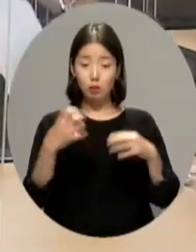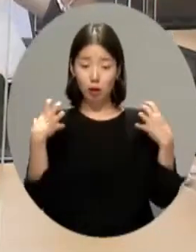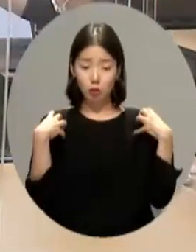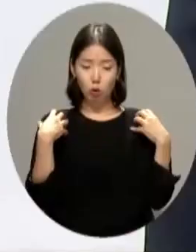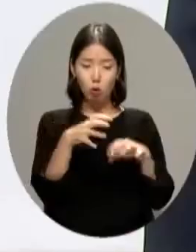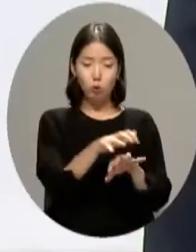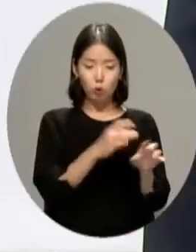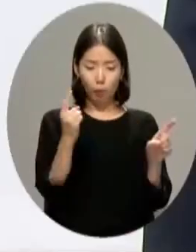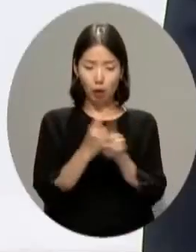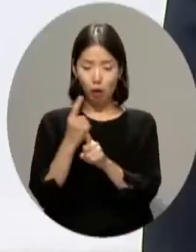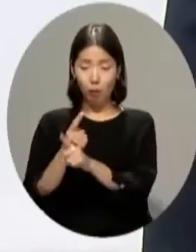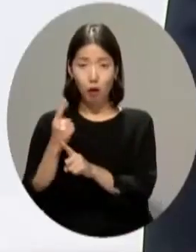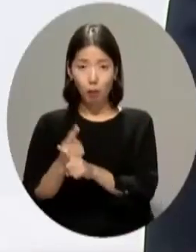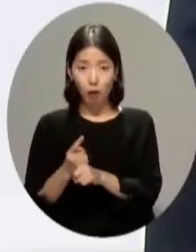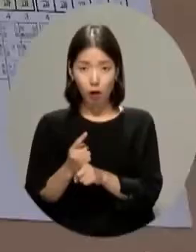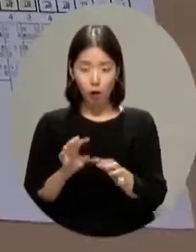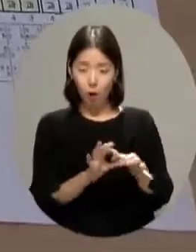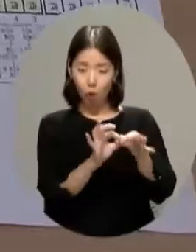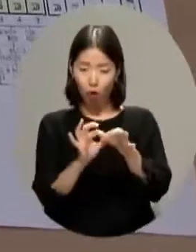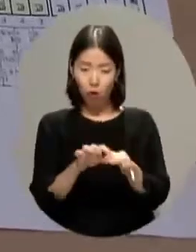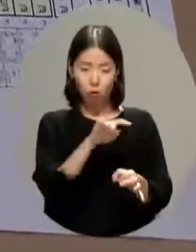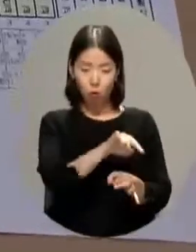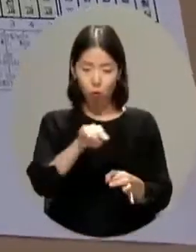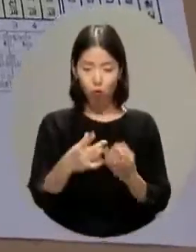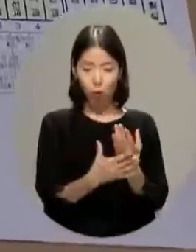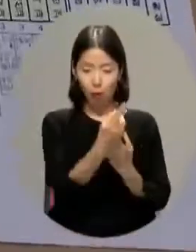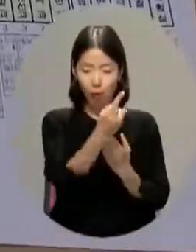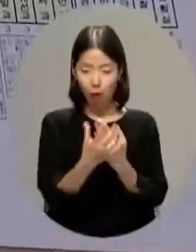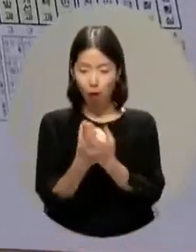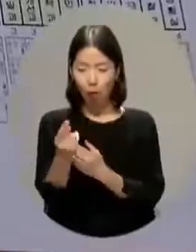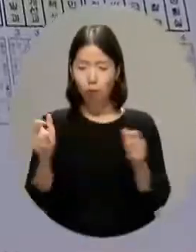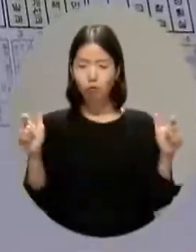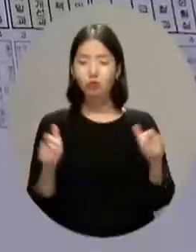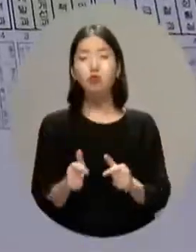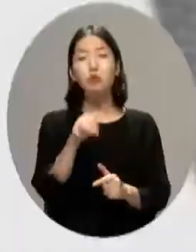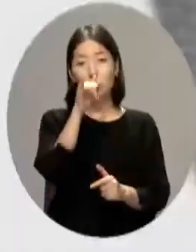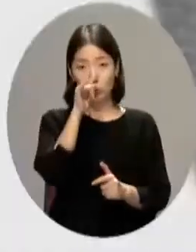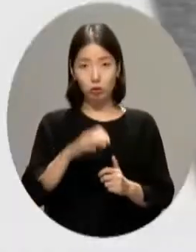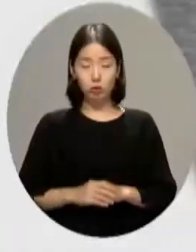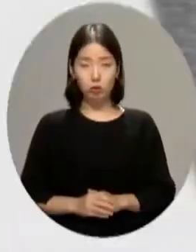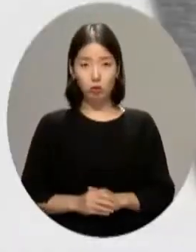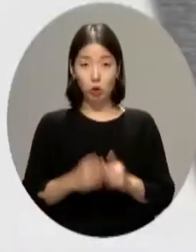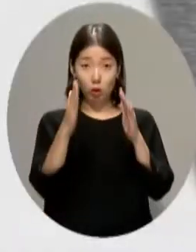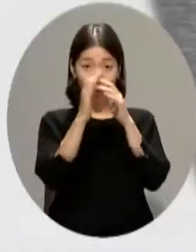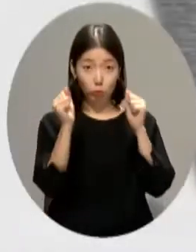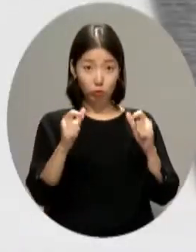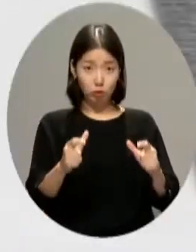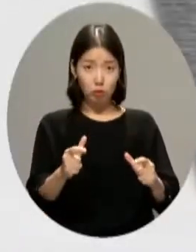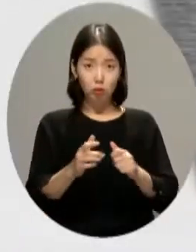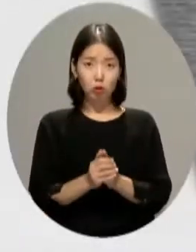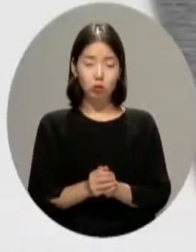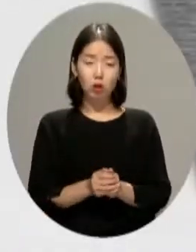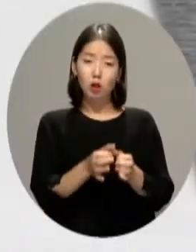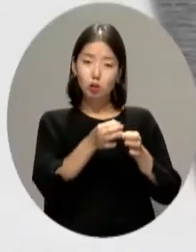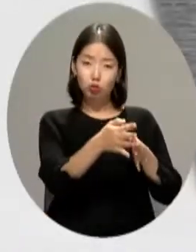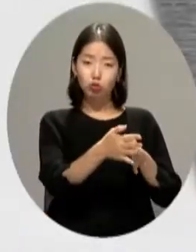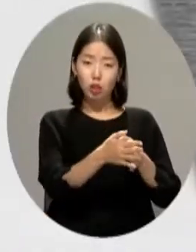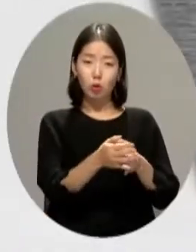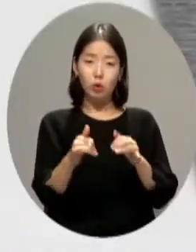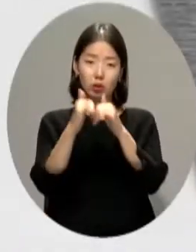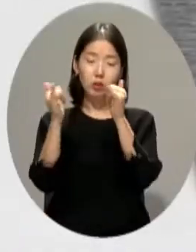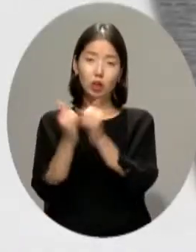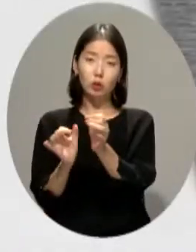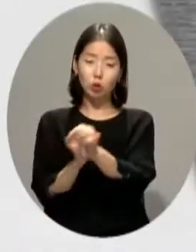조직 개편을 통해 관련 부서의 통폐합을 추진하고 있기 때문입니다. 전라북도는 투자금융과와